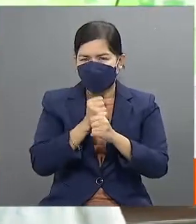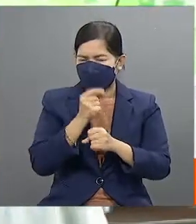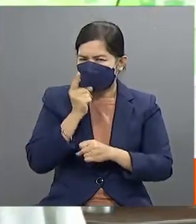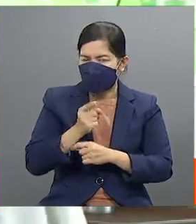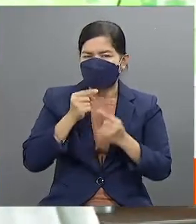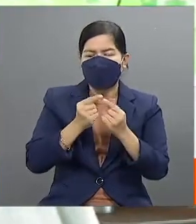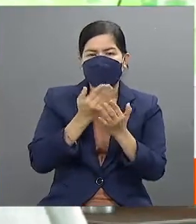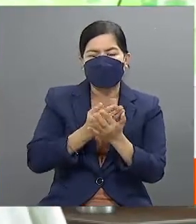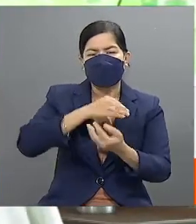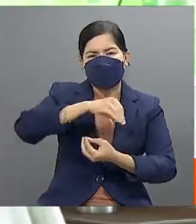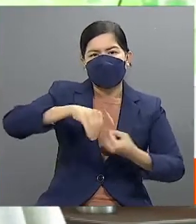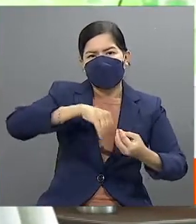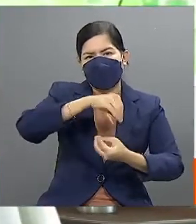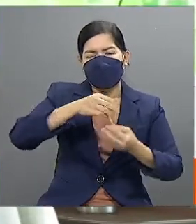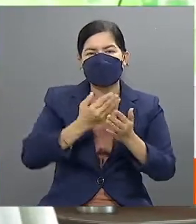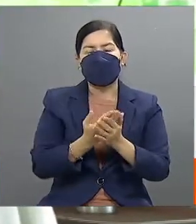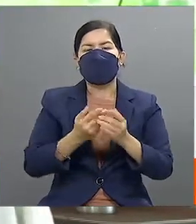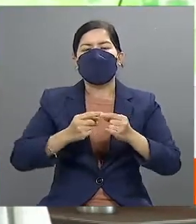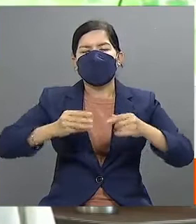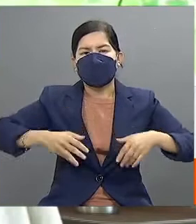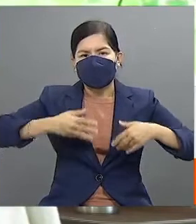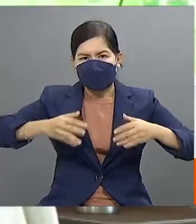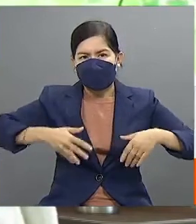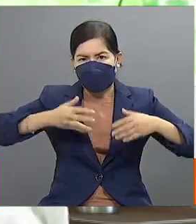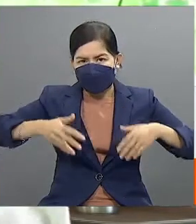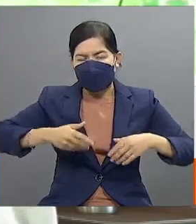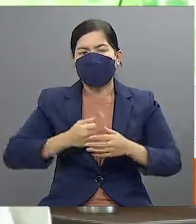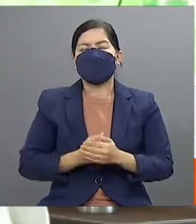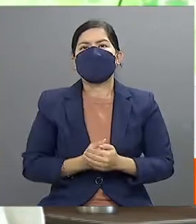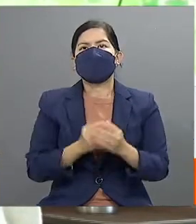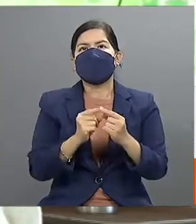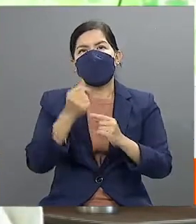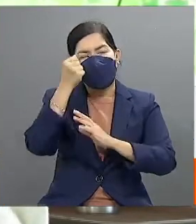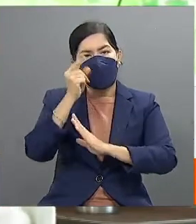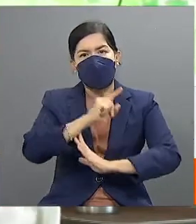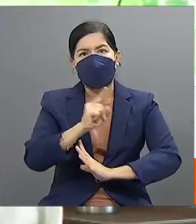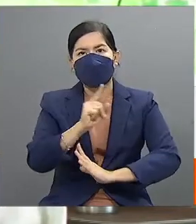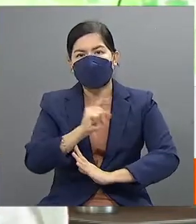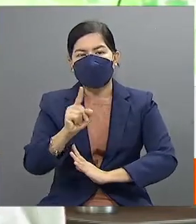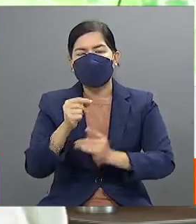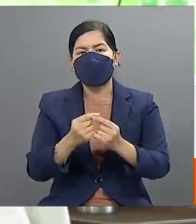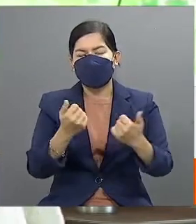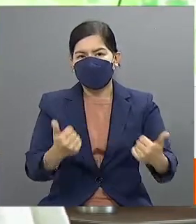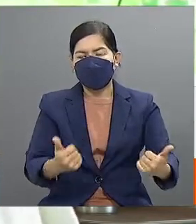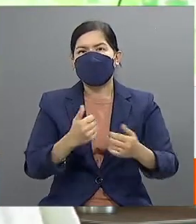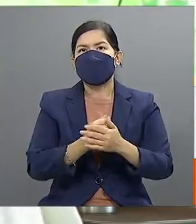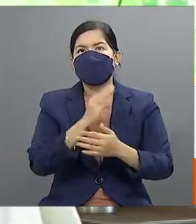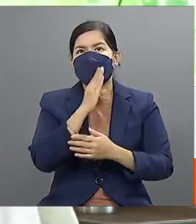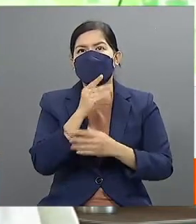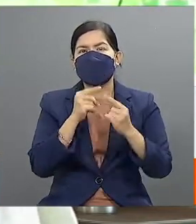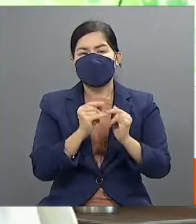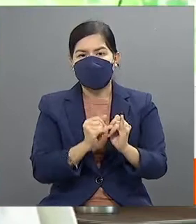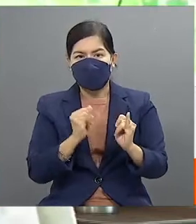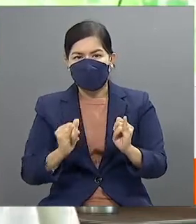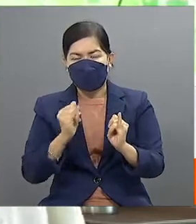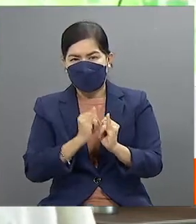ยค่ะก็ต้องทำเพราะว่าคือจริงๆเหมือนอย่างเงี้ยค่ะเหมือนแต่ละวันอย่างวันเนี้ยค่ะถ้าเหมือนร่มเตียงอย่างเงี้ยออกเยอะแต่ว่าบางครั้